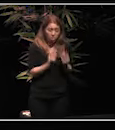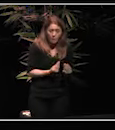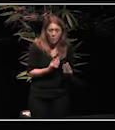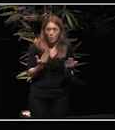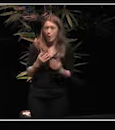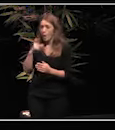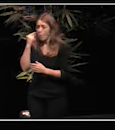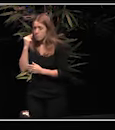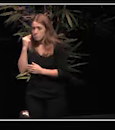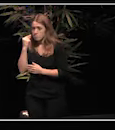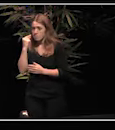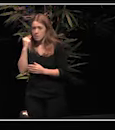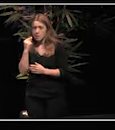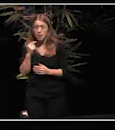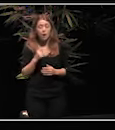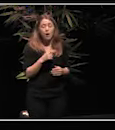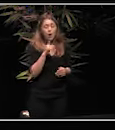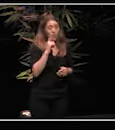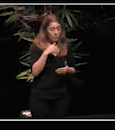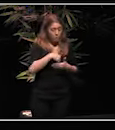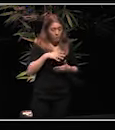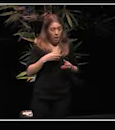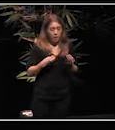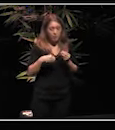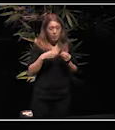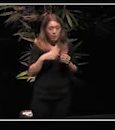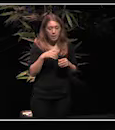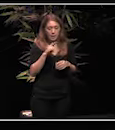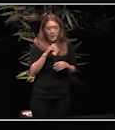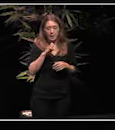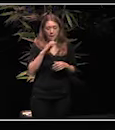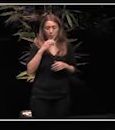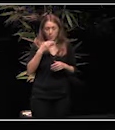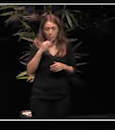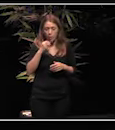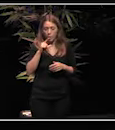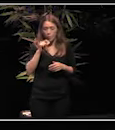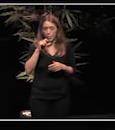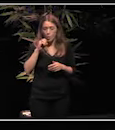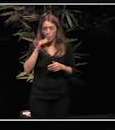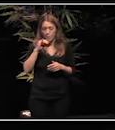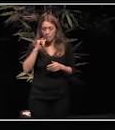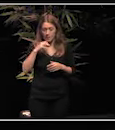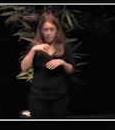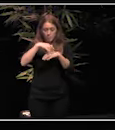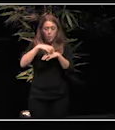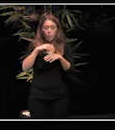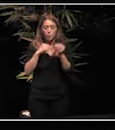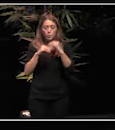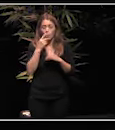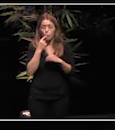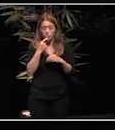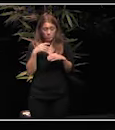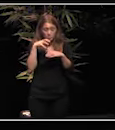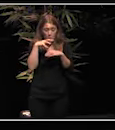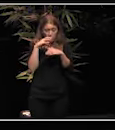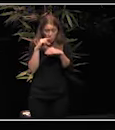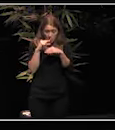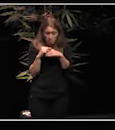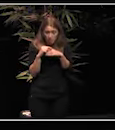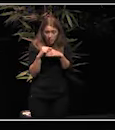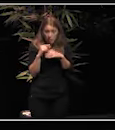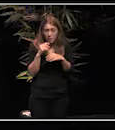de ce qu'on appelle l'hémoglobine, qui est une protéine qui transporte l'oxygène dans le sang. Donc voilà, ça, ce sont des données physiologiques qui font que ces